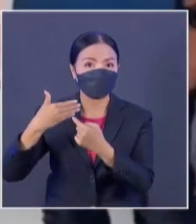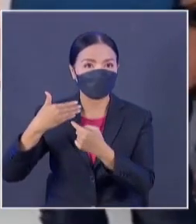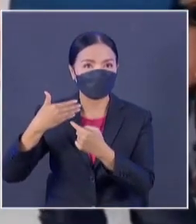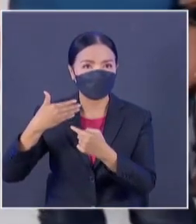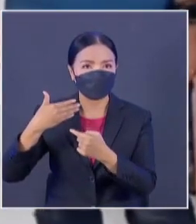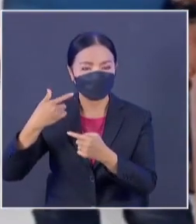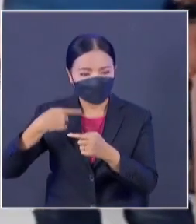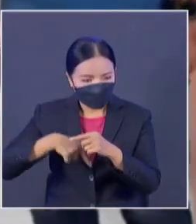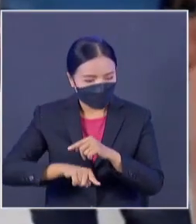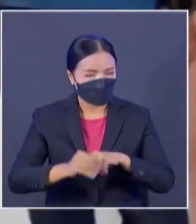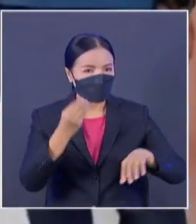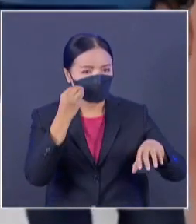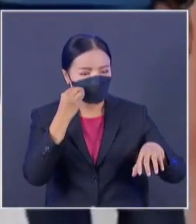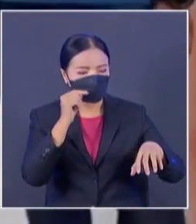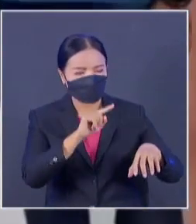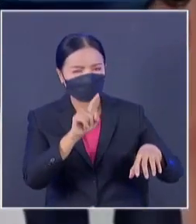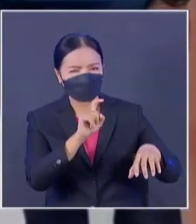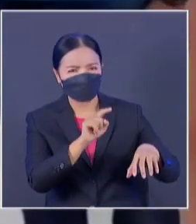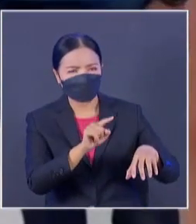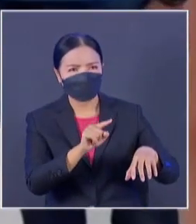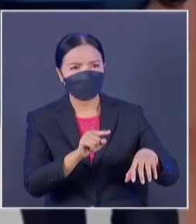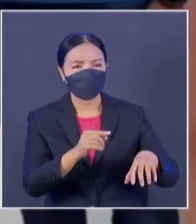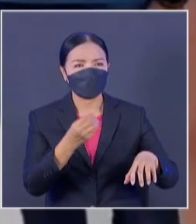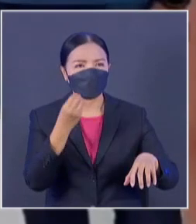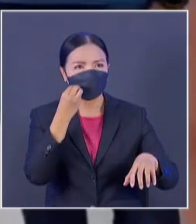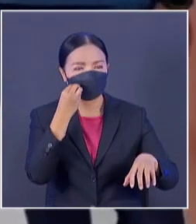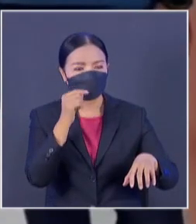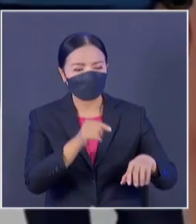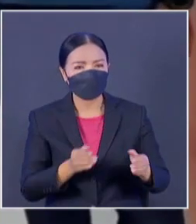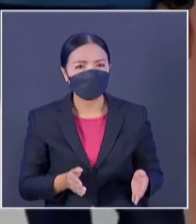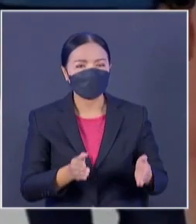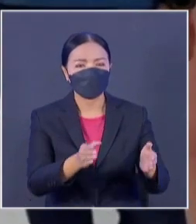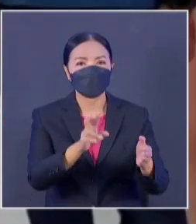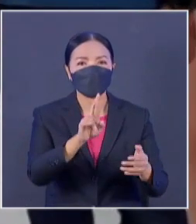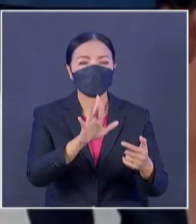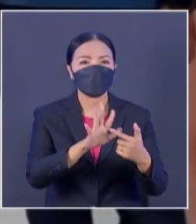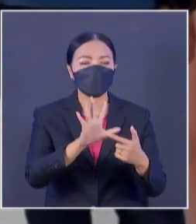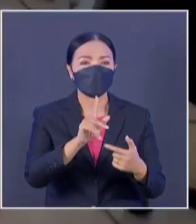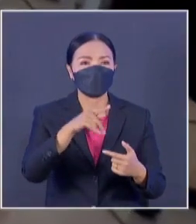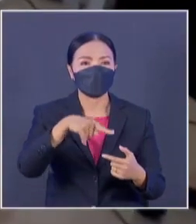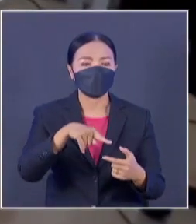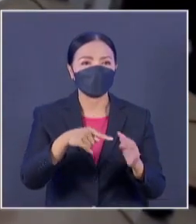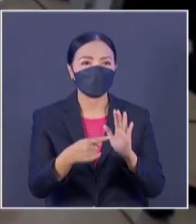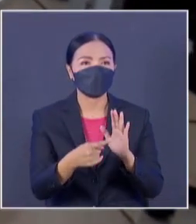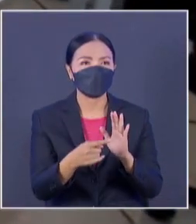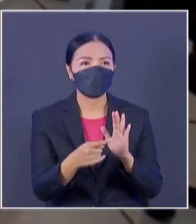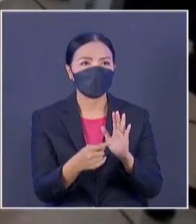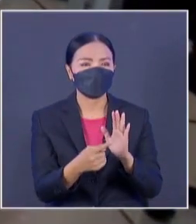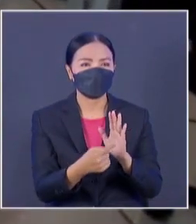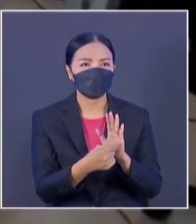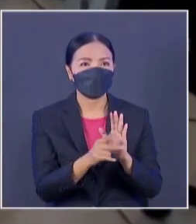านของผู้ต้องสงสัยอีกจุดนึงครับอยู่ในบ้านหรูย่านถนนราชพฤกษ์ครับตำบลบางพลับอำเภอปากเกร็ดจังหวัดน